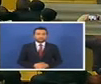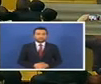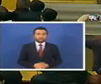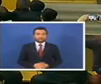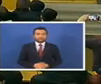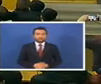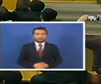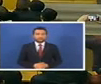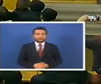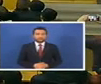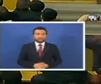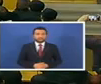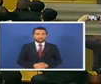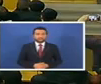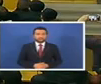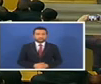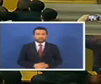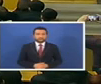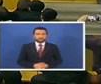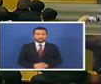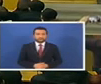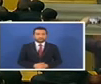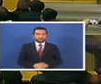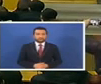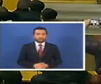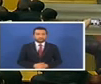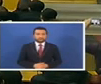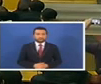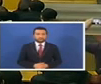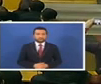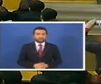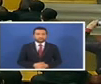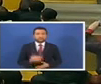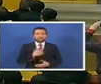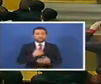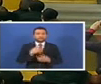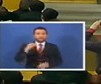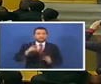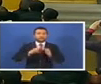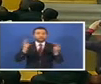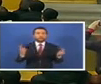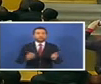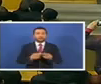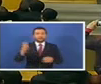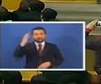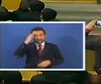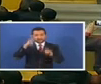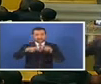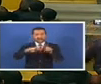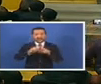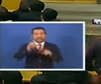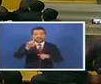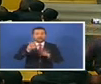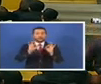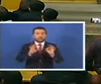Roja dayiki zmane prozbe, ben de Dünya Ana Günü dolayısıyla